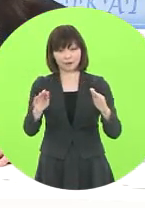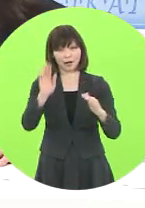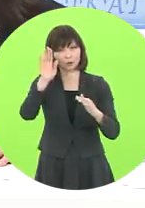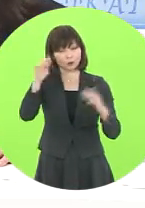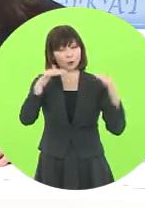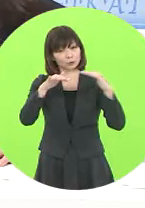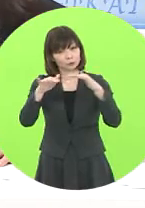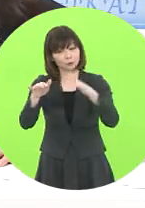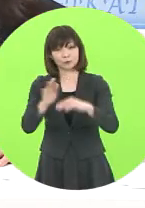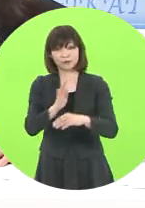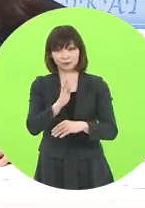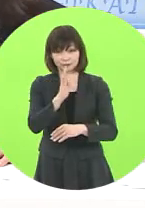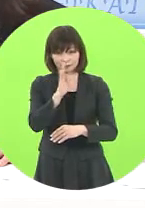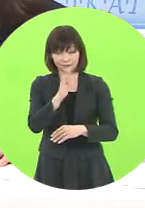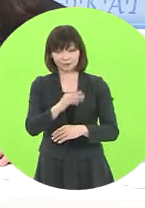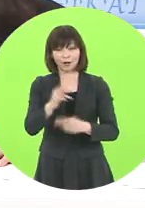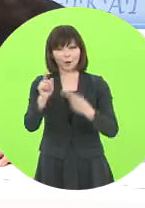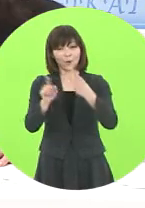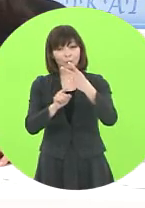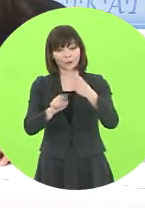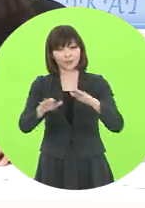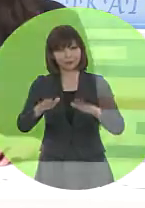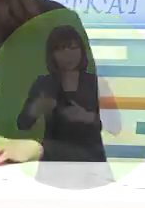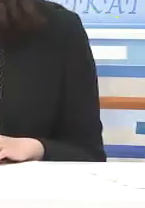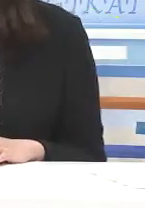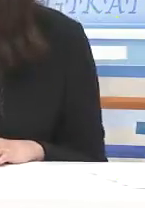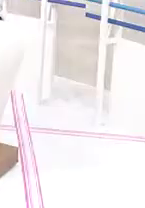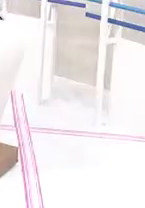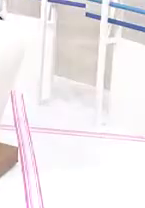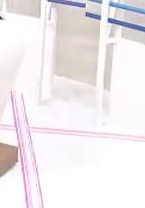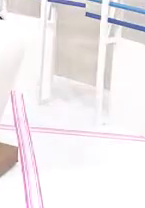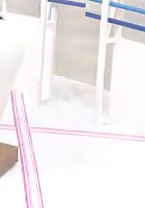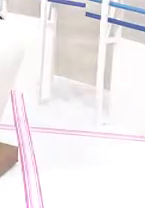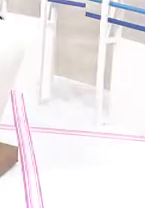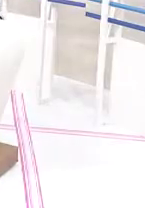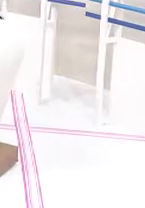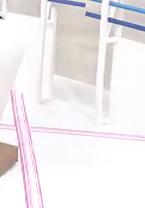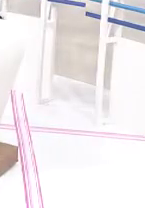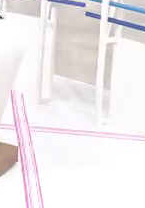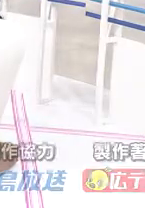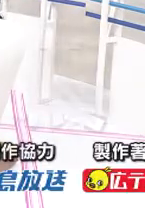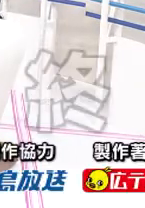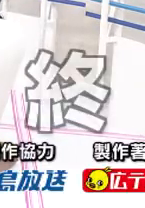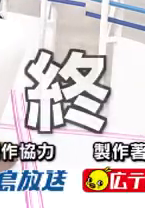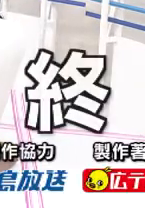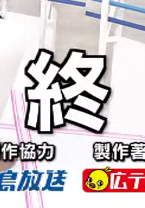後も注目してください。お二人、今日はありがとうございました。 ありがとうございました。